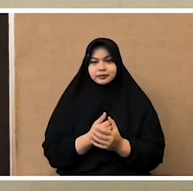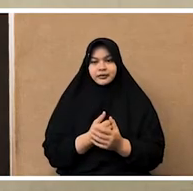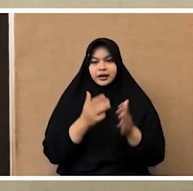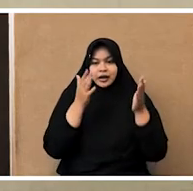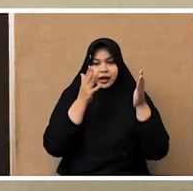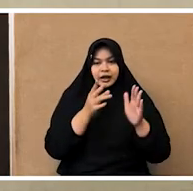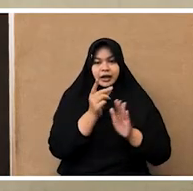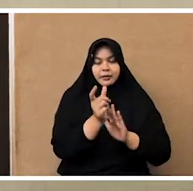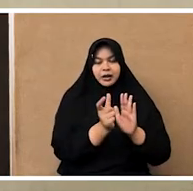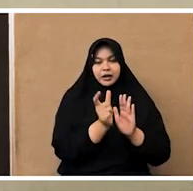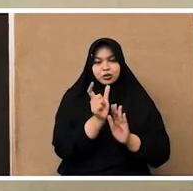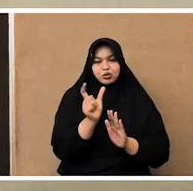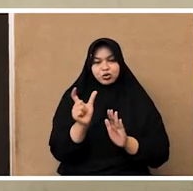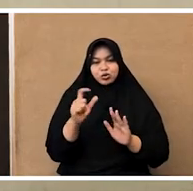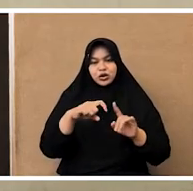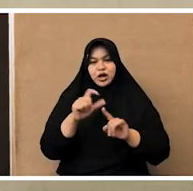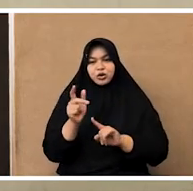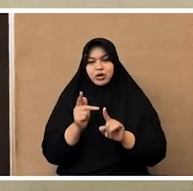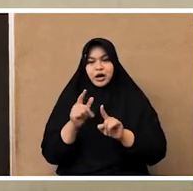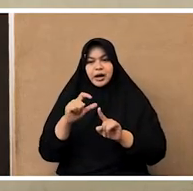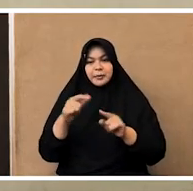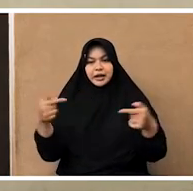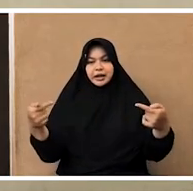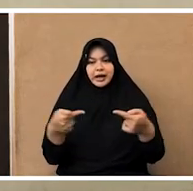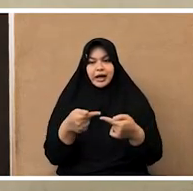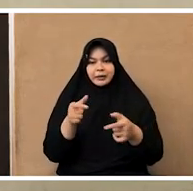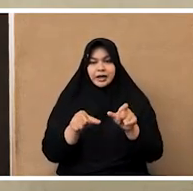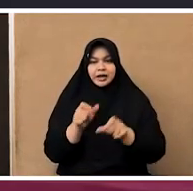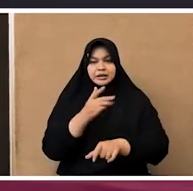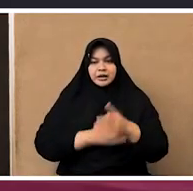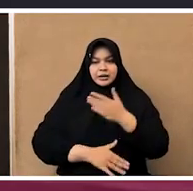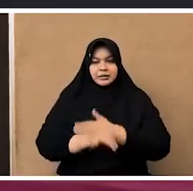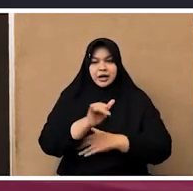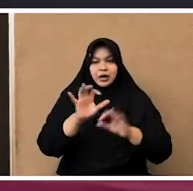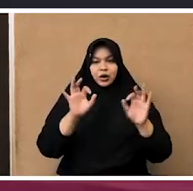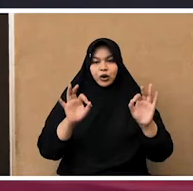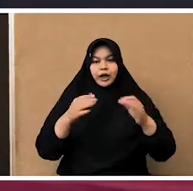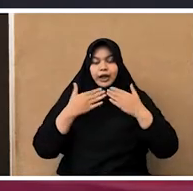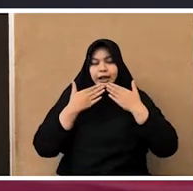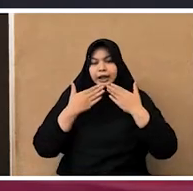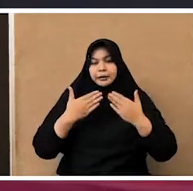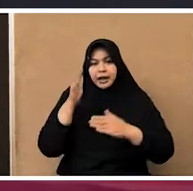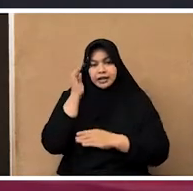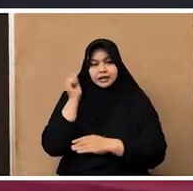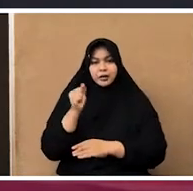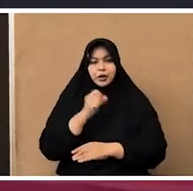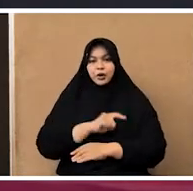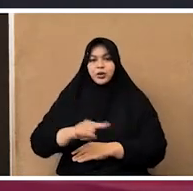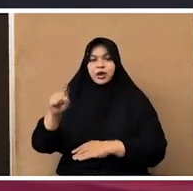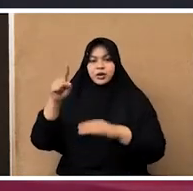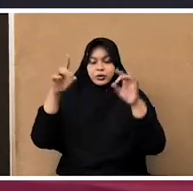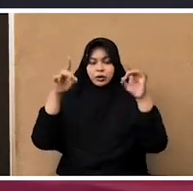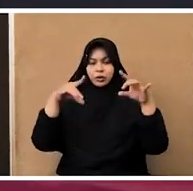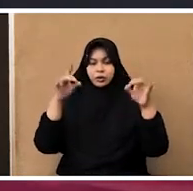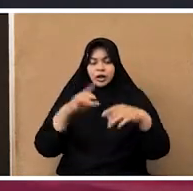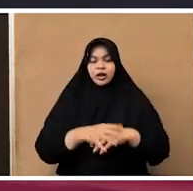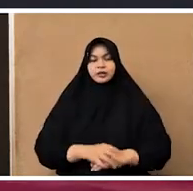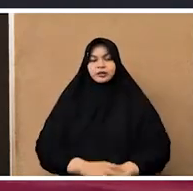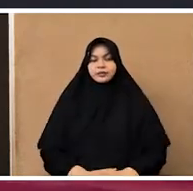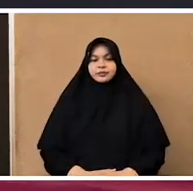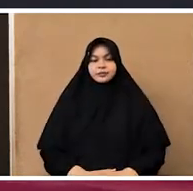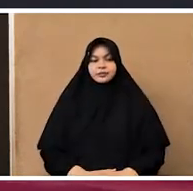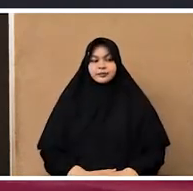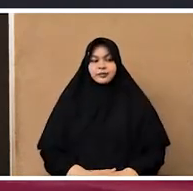KUHP ini terkait dengan disabilitas ayo makasih Assalamualaikum warahmatullah wabarakatuh